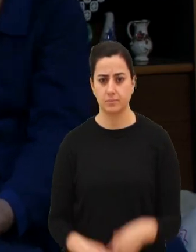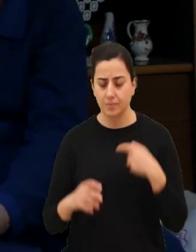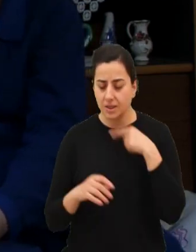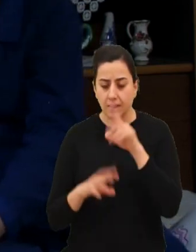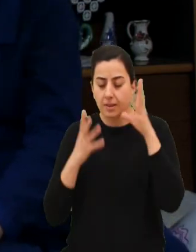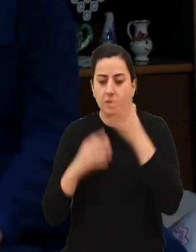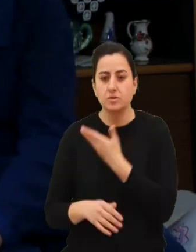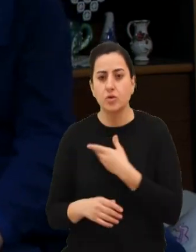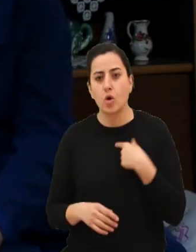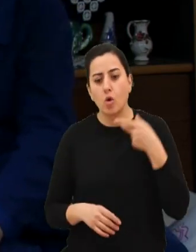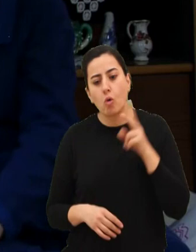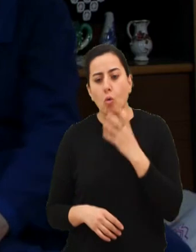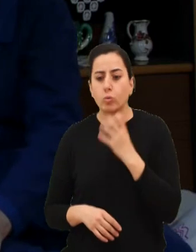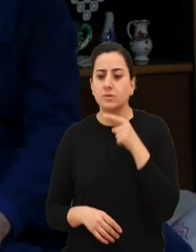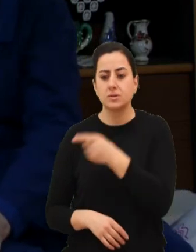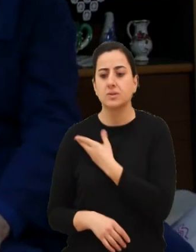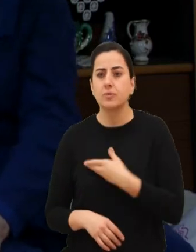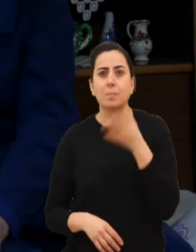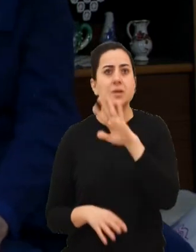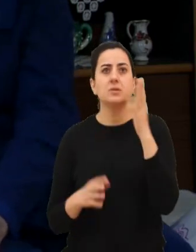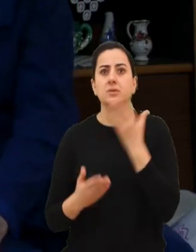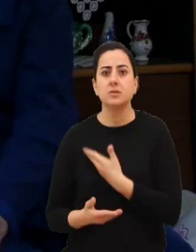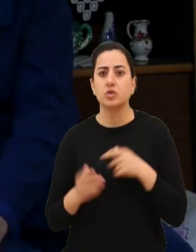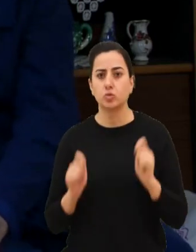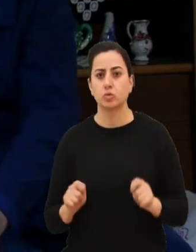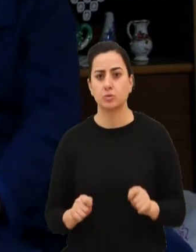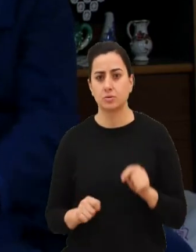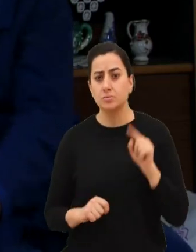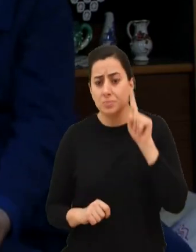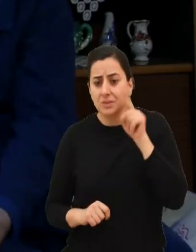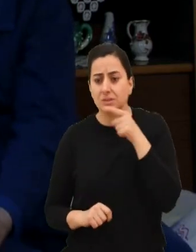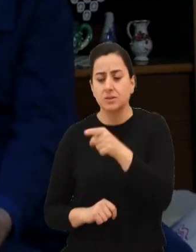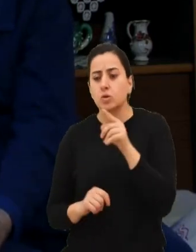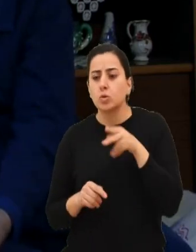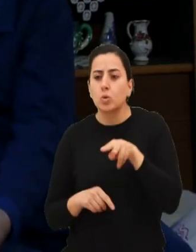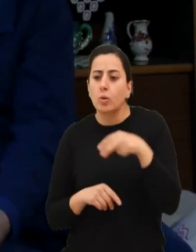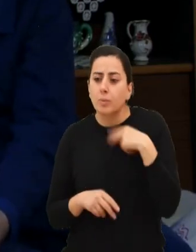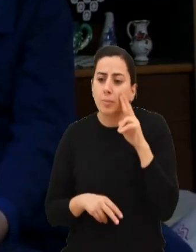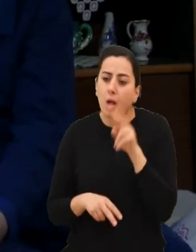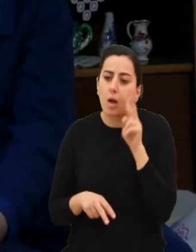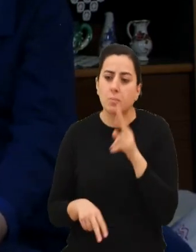Deliler gibi sevdim ben. Ölene kadar başka kimseyi sevemem. Bir tek senin yollarını gözledim ben.